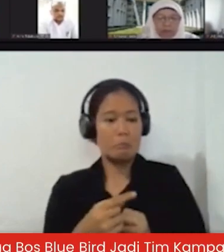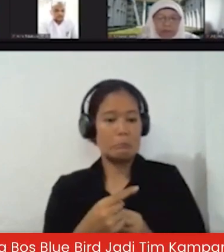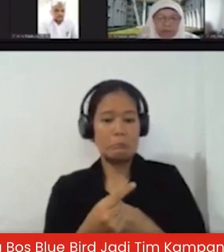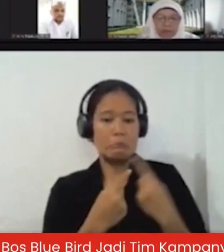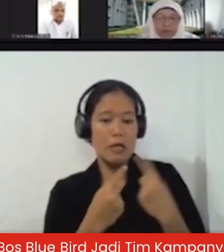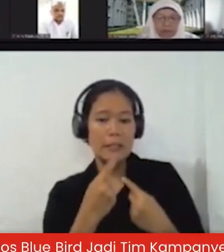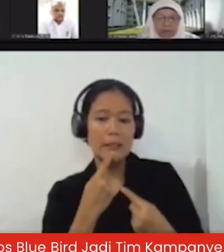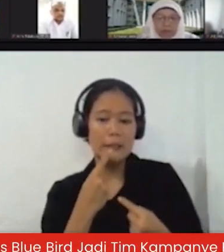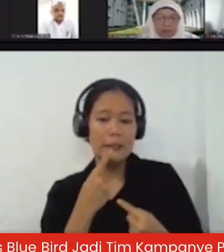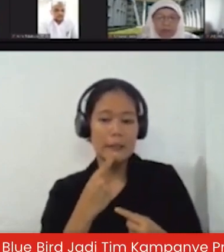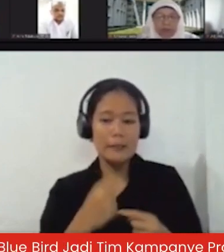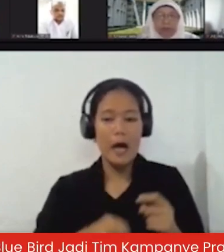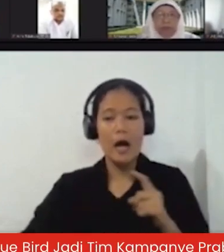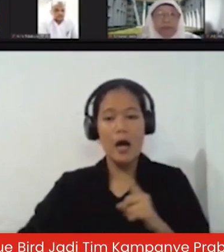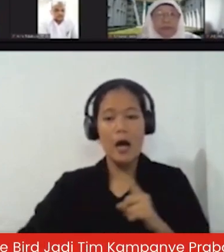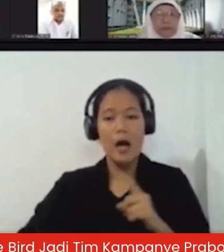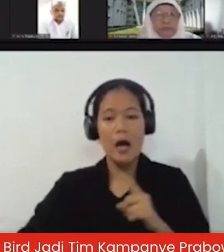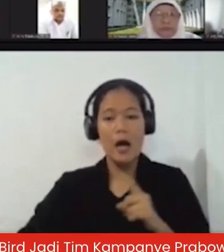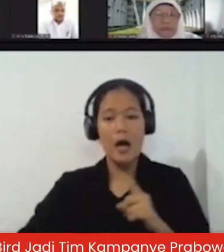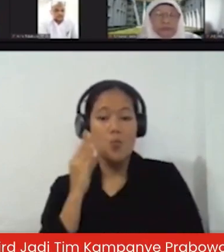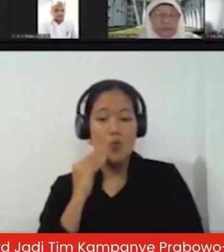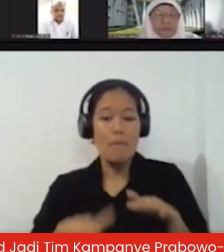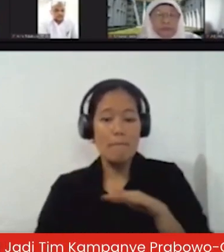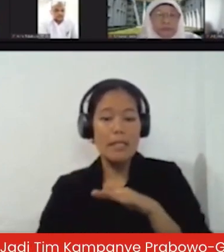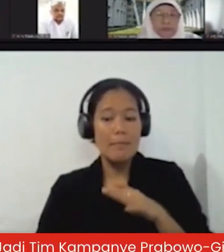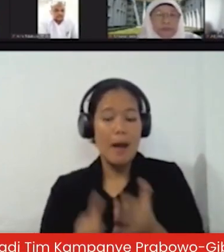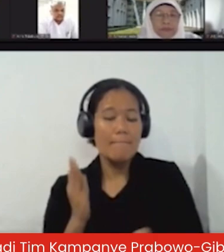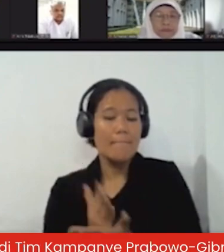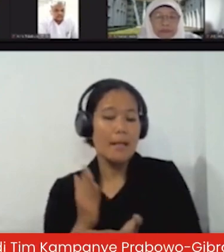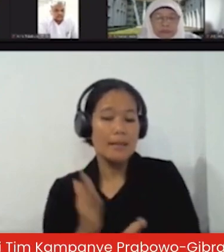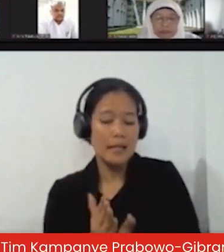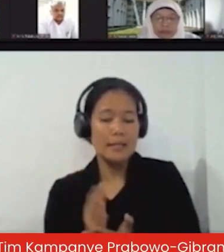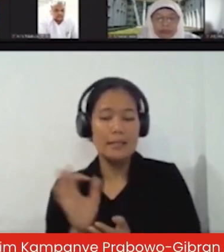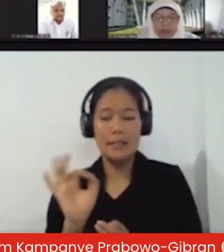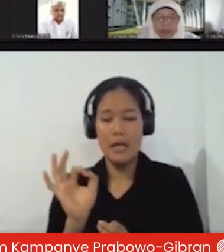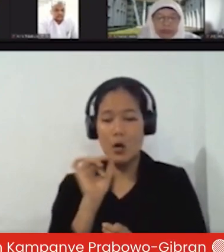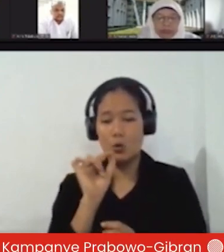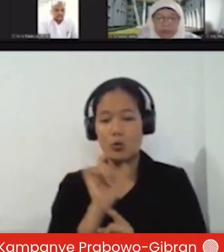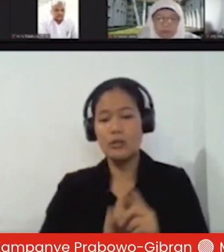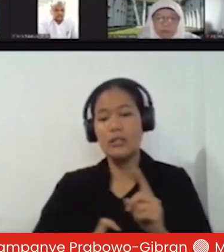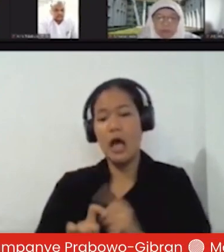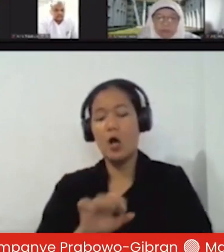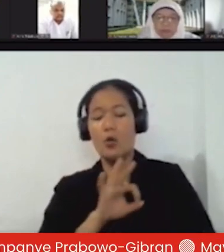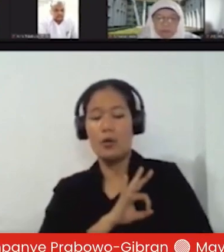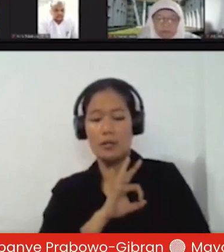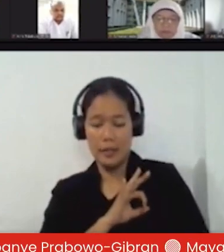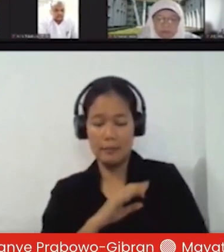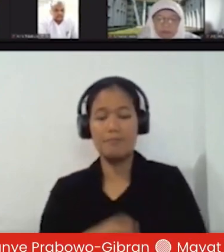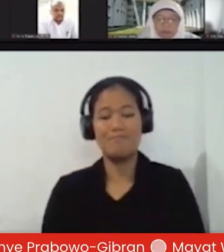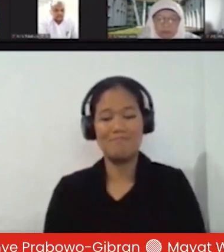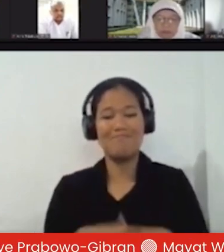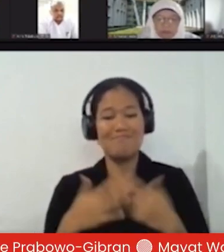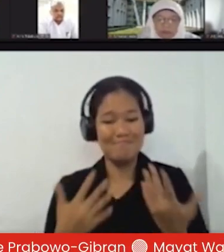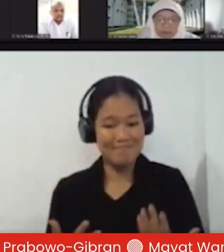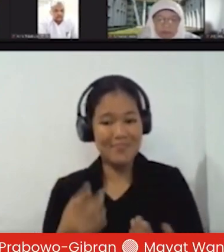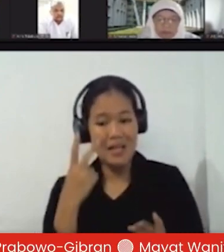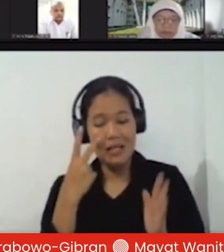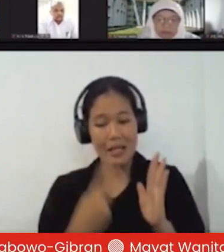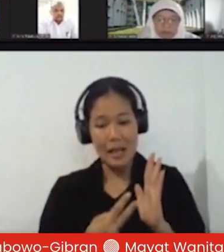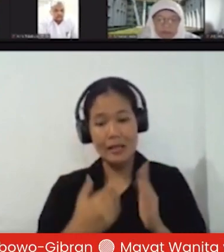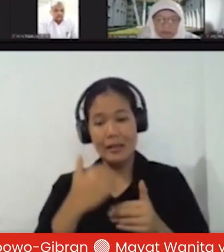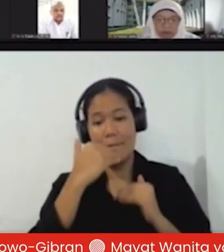minimal untuk menjadi calon presiden atau calon wakil presiden hal ini antara lain dapat dilihat pada paragraf